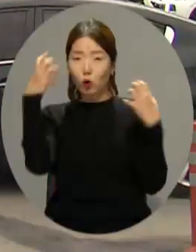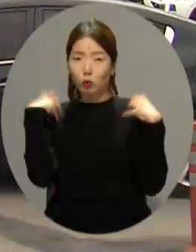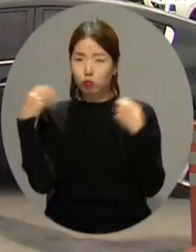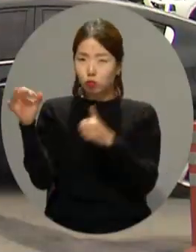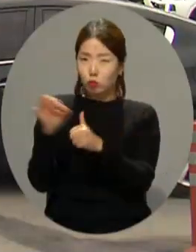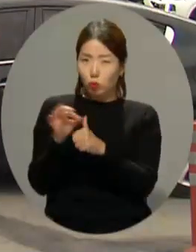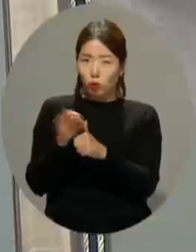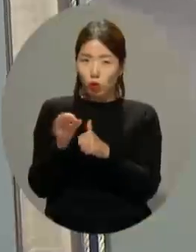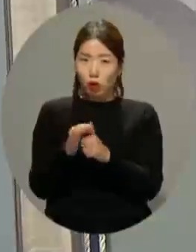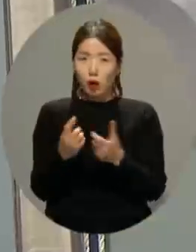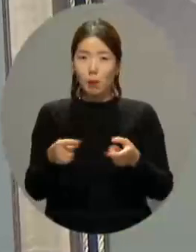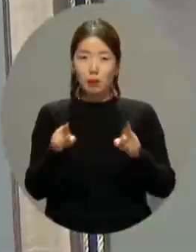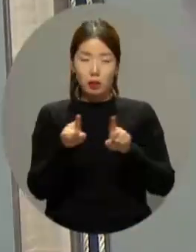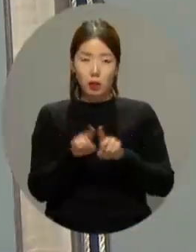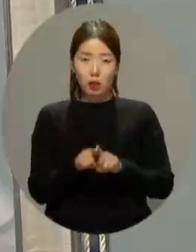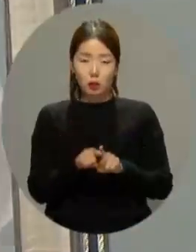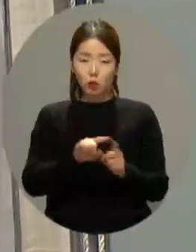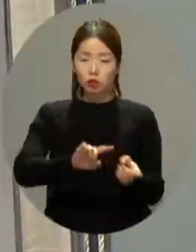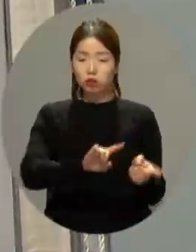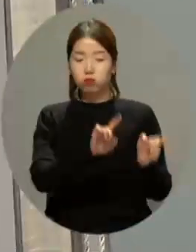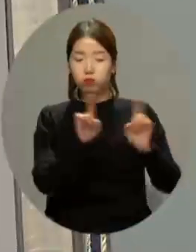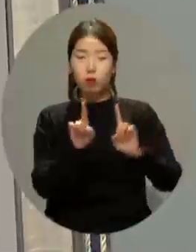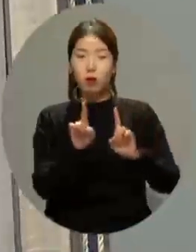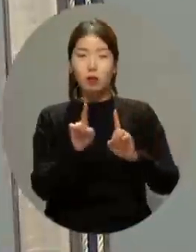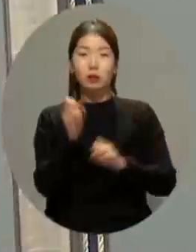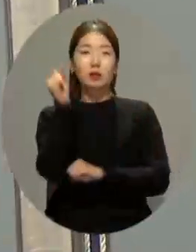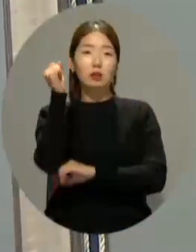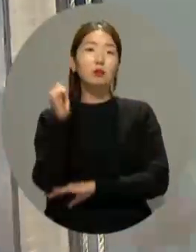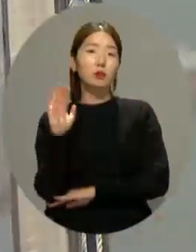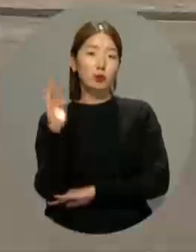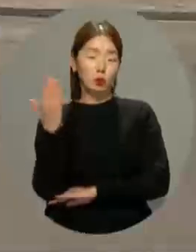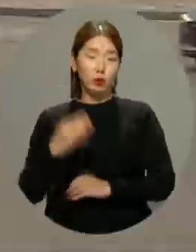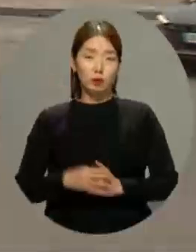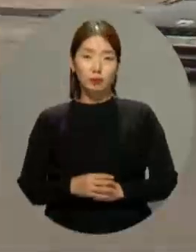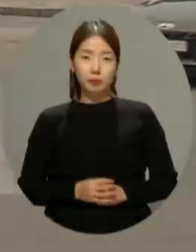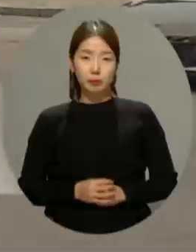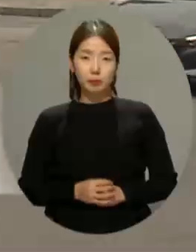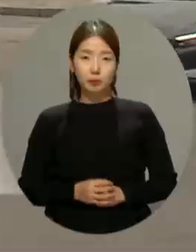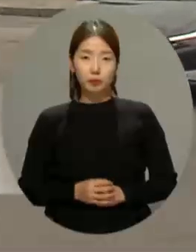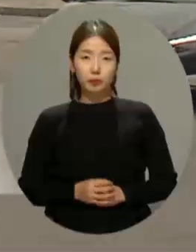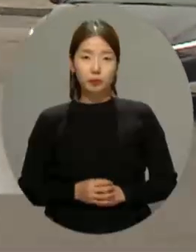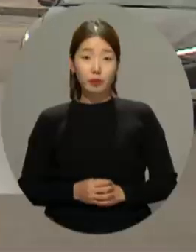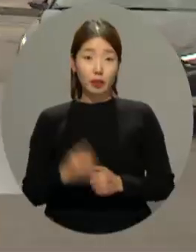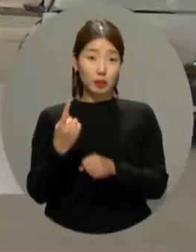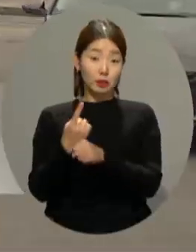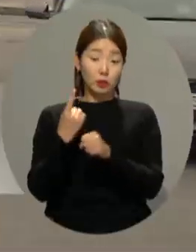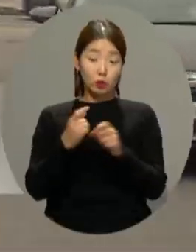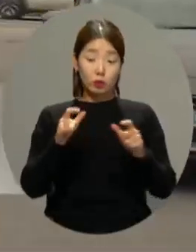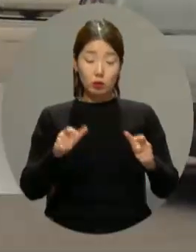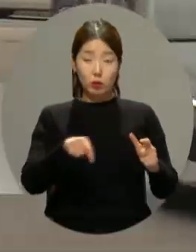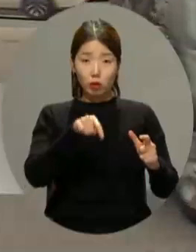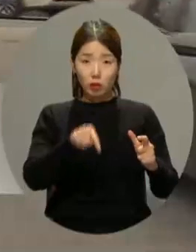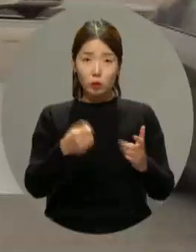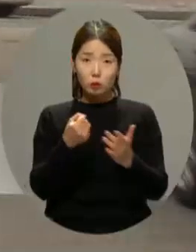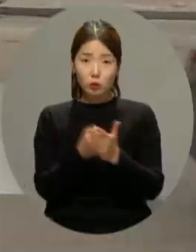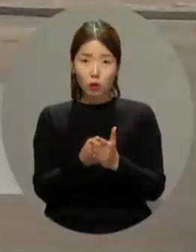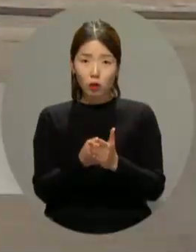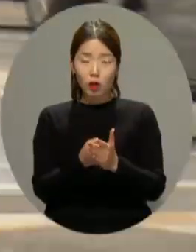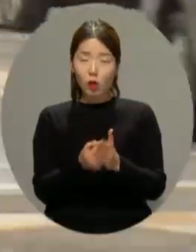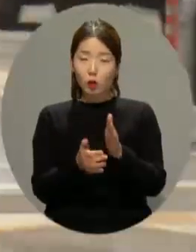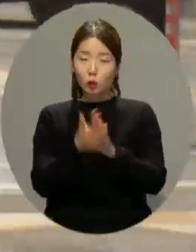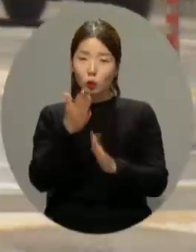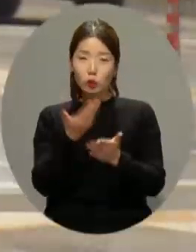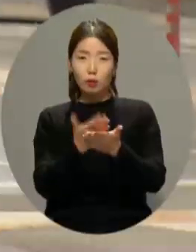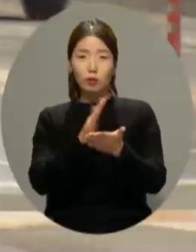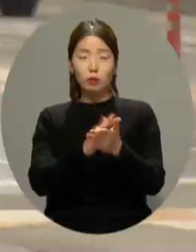수예락회관은 지역 거점을 회생시킬 발판이 마련된 겁니다 지난해 도내에서 선정된 국토부